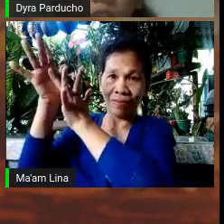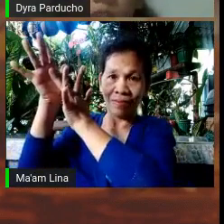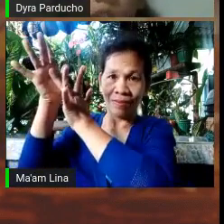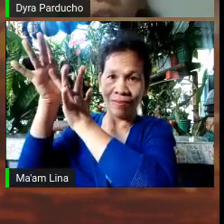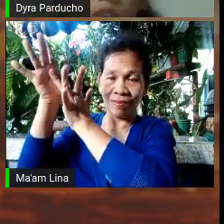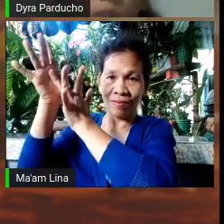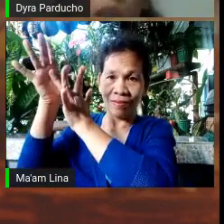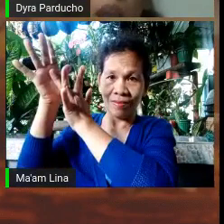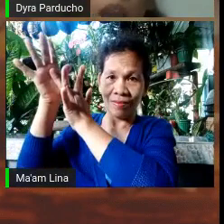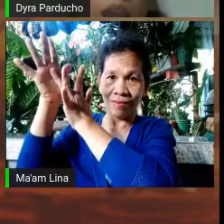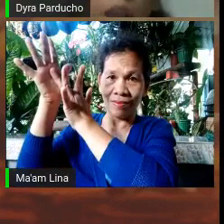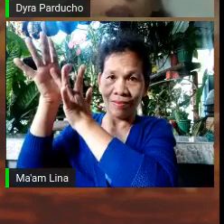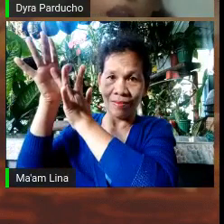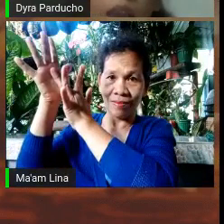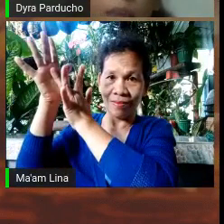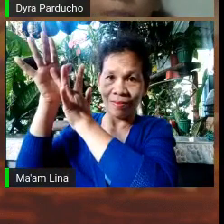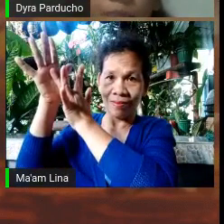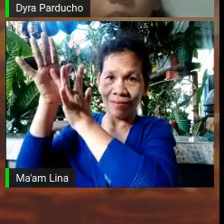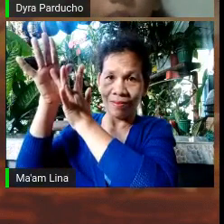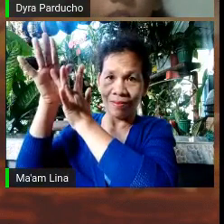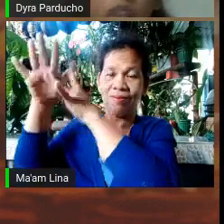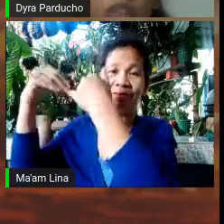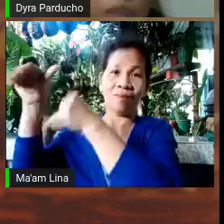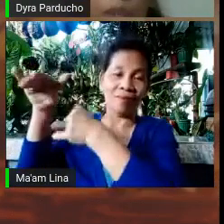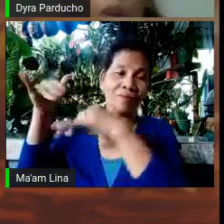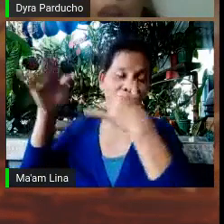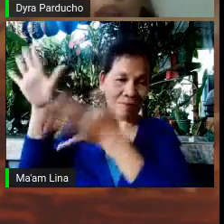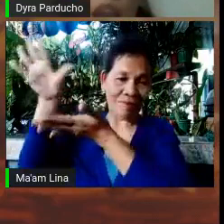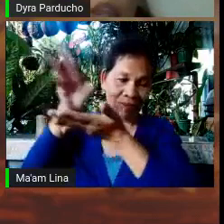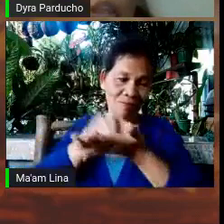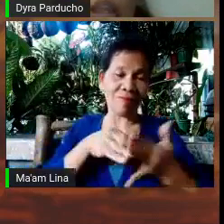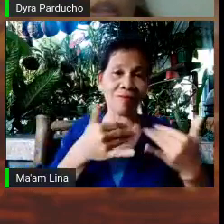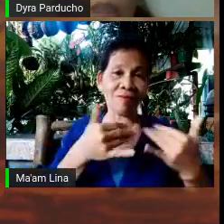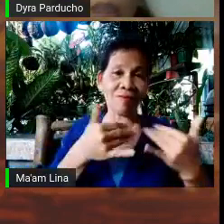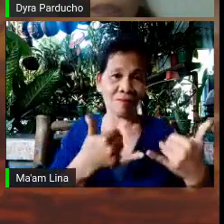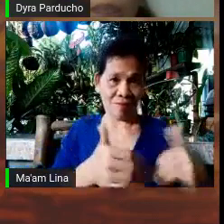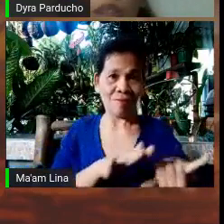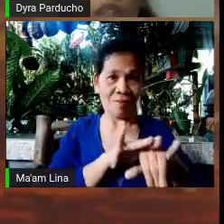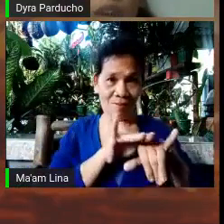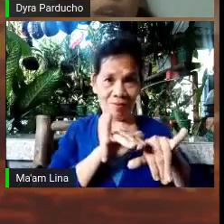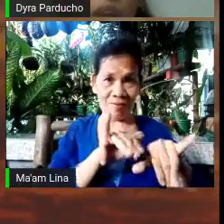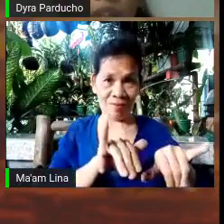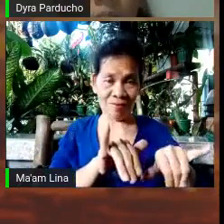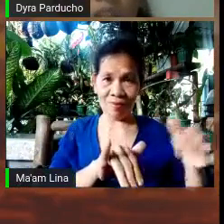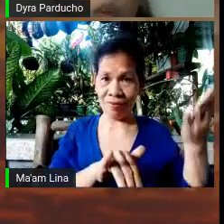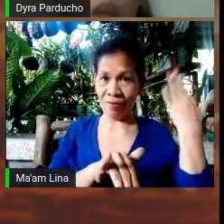sa lupa, ay diyan din po ay